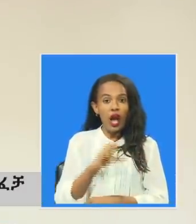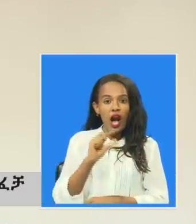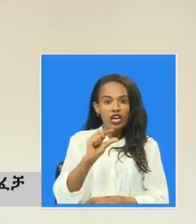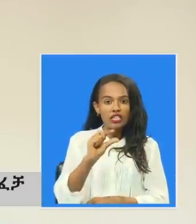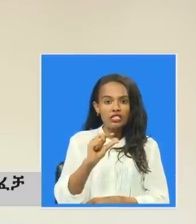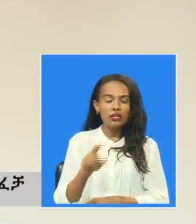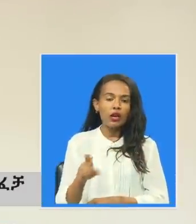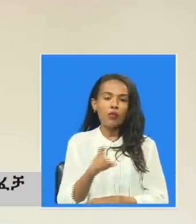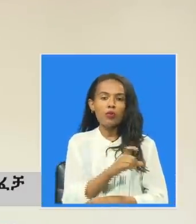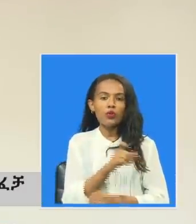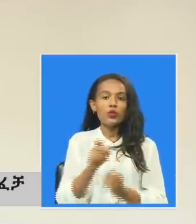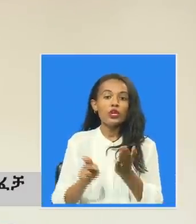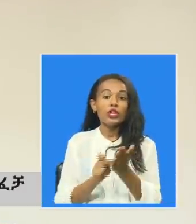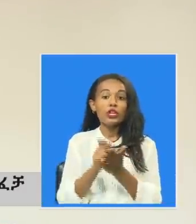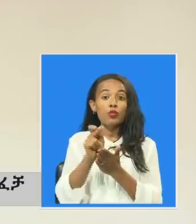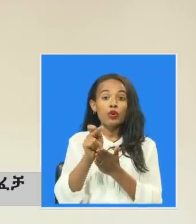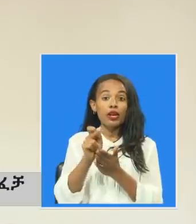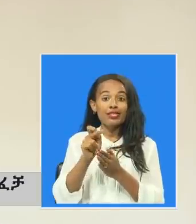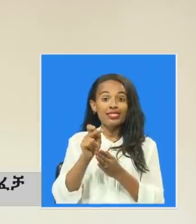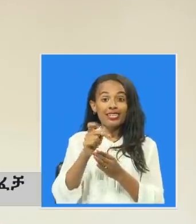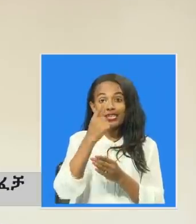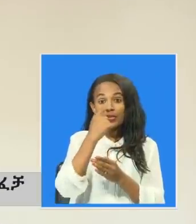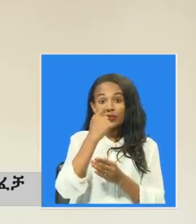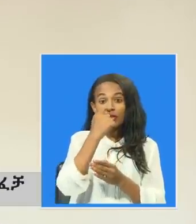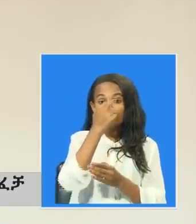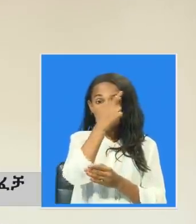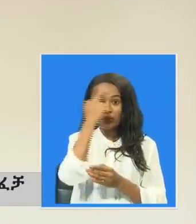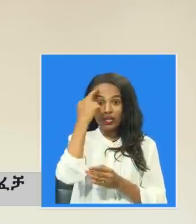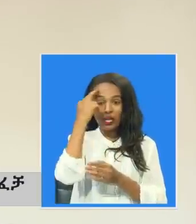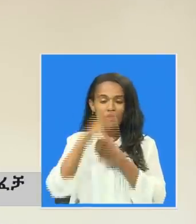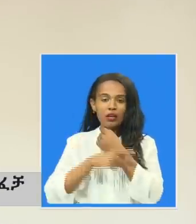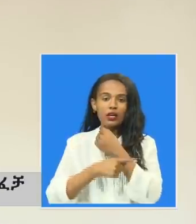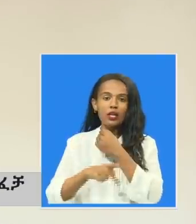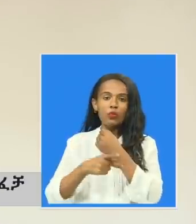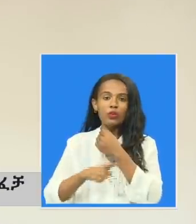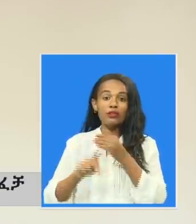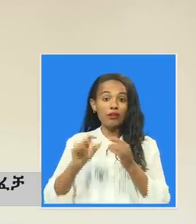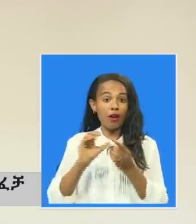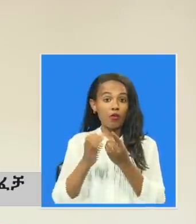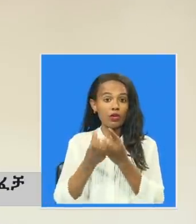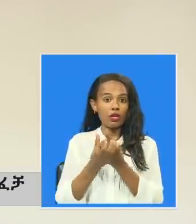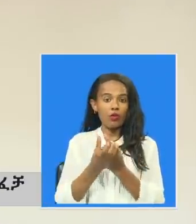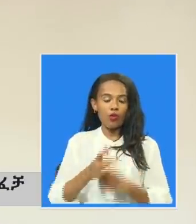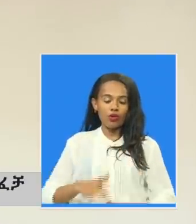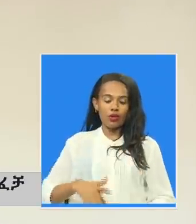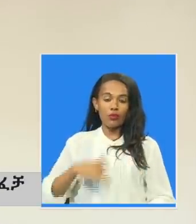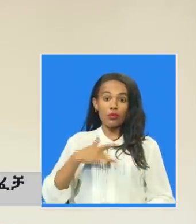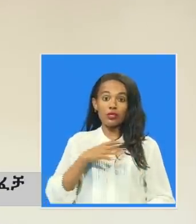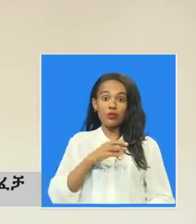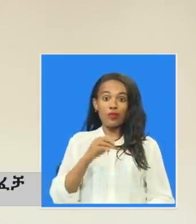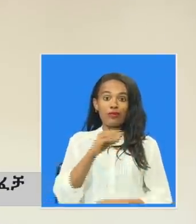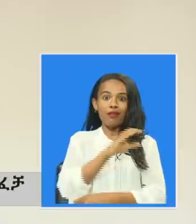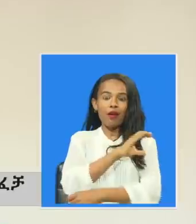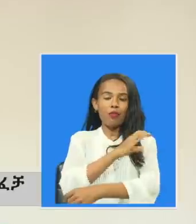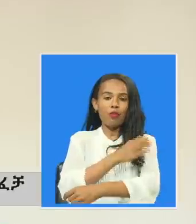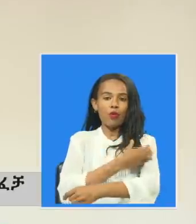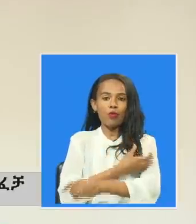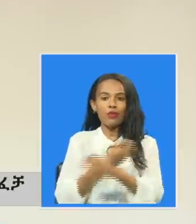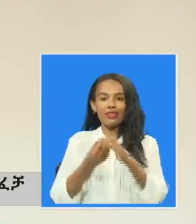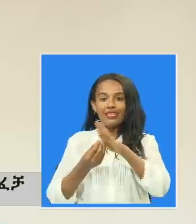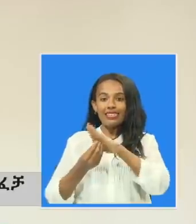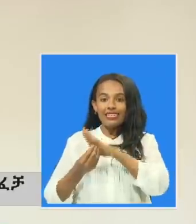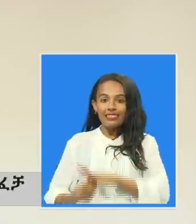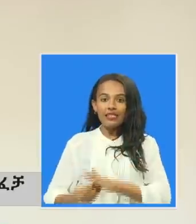አነስተኛ በሆነው የዲሞክራሲ ልምዳችን ምክንያት የፖለቲካ ምህዳሩ በስሜትና በጉልበት ተጽዕኖ